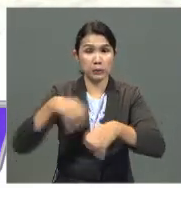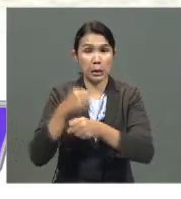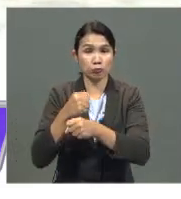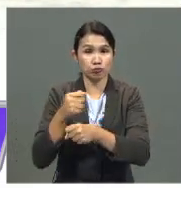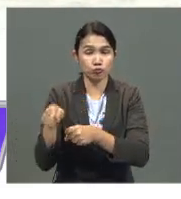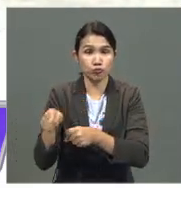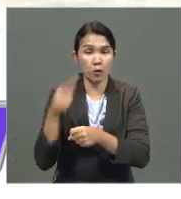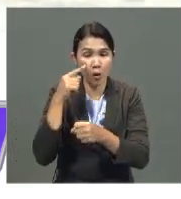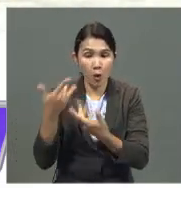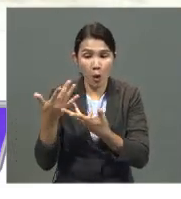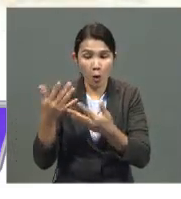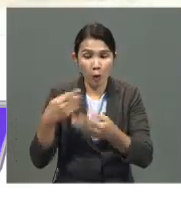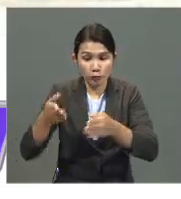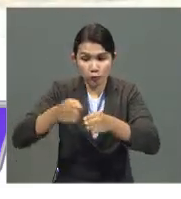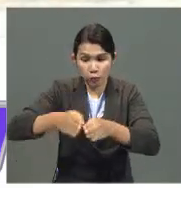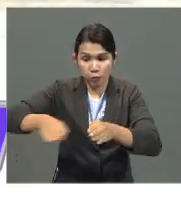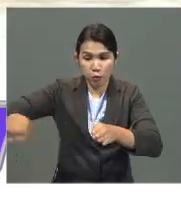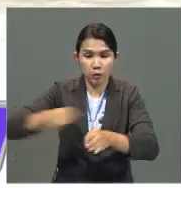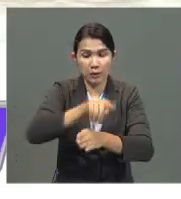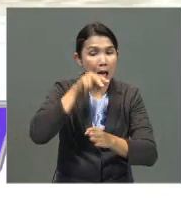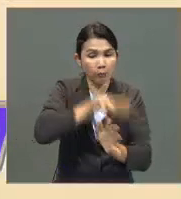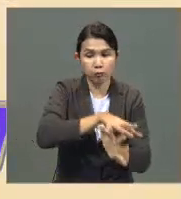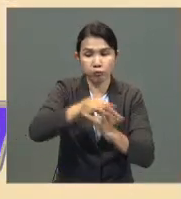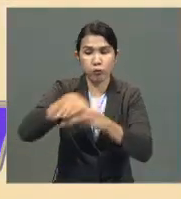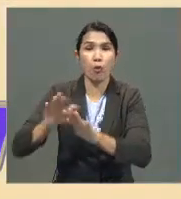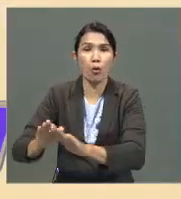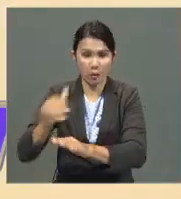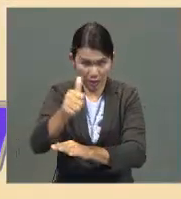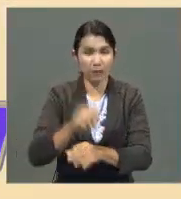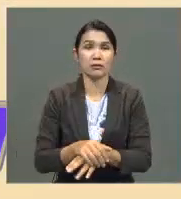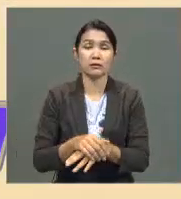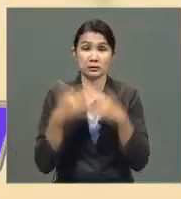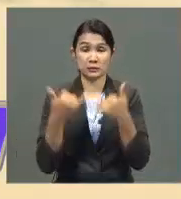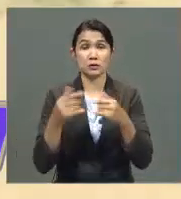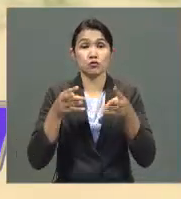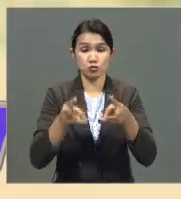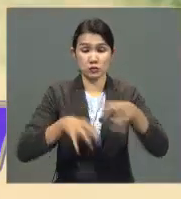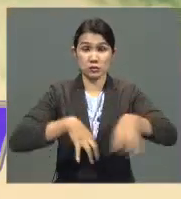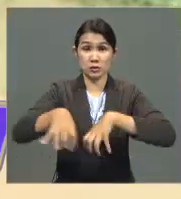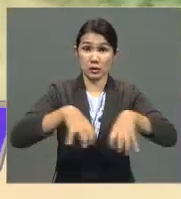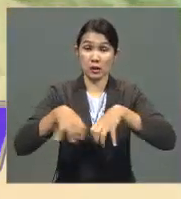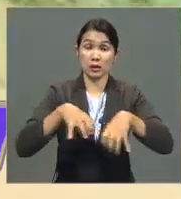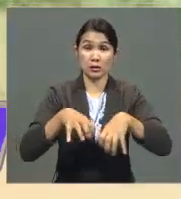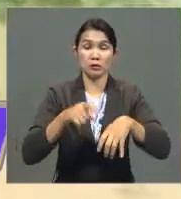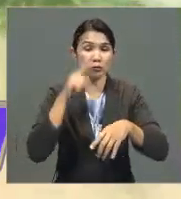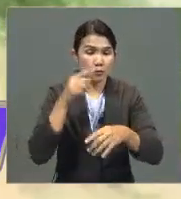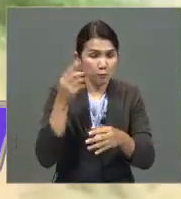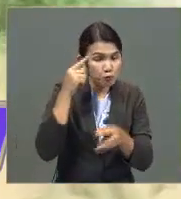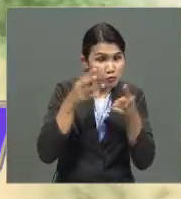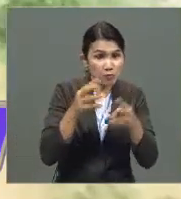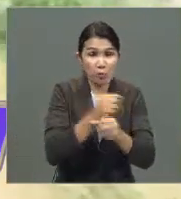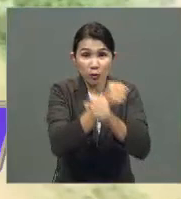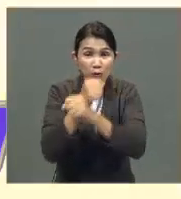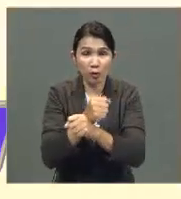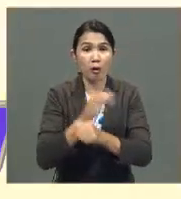ให้เป็นทุ่งรับน้ำแล้วในขณะนี้นี้นะครับซึ่งจะเห็นว่าการจัดการน้ำในขณะนี้เองพื้นที่จังหวัดพิษณุโลก